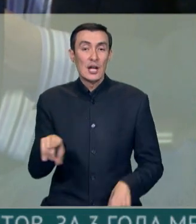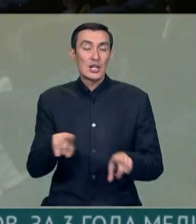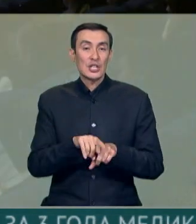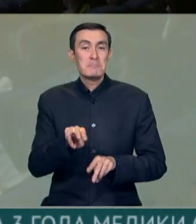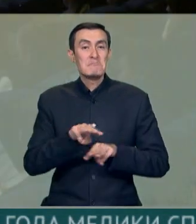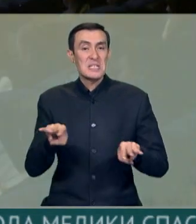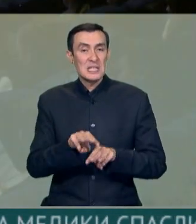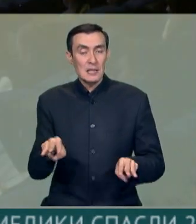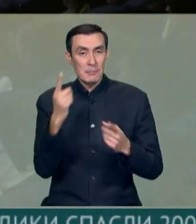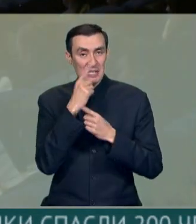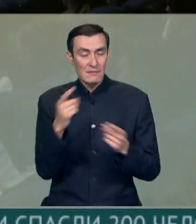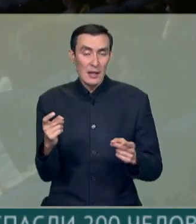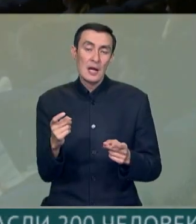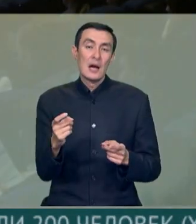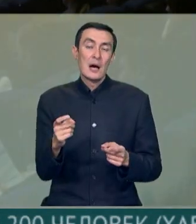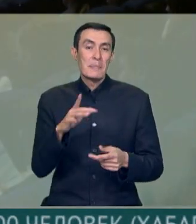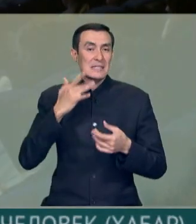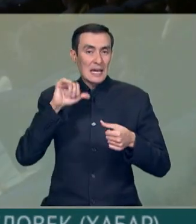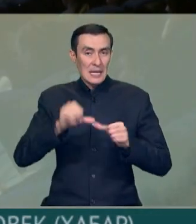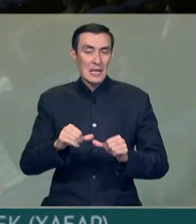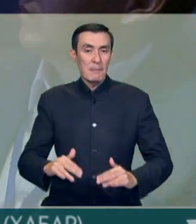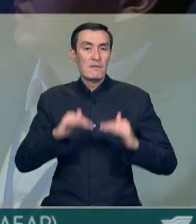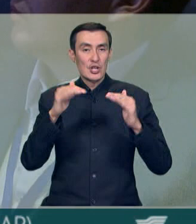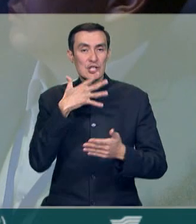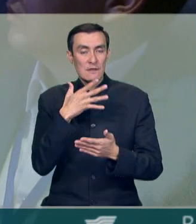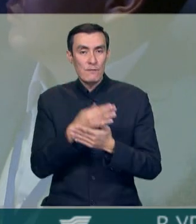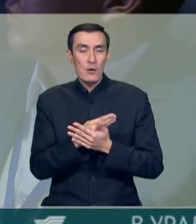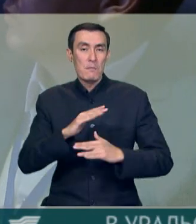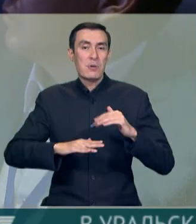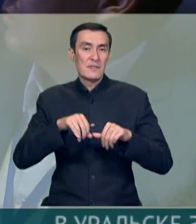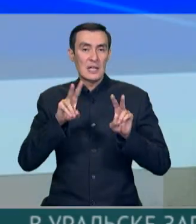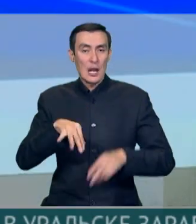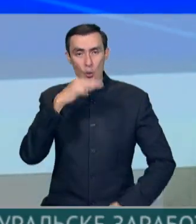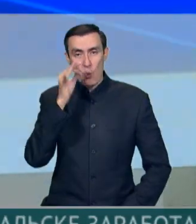Абаев призвал работников масс-медиа постоянно повышать свой профессионализм.